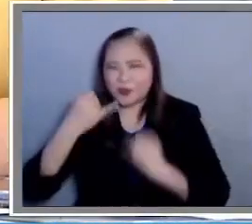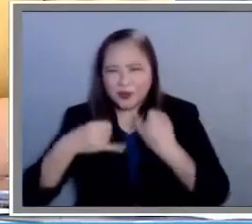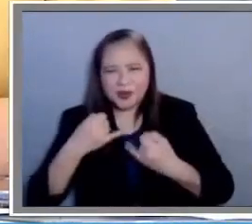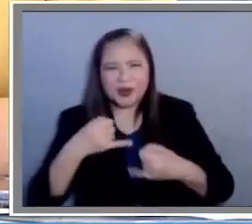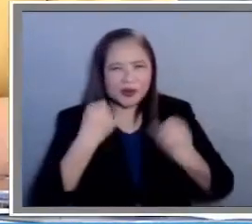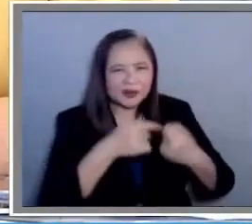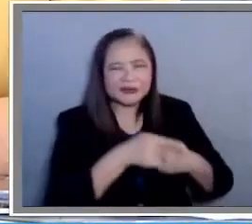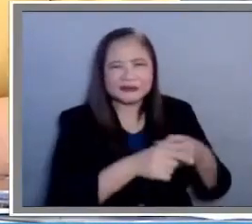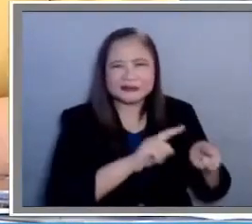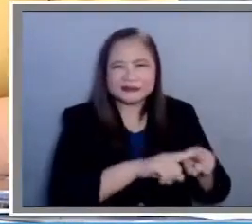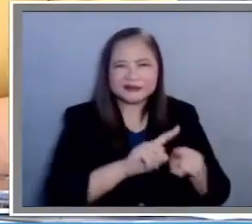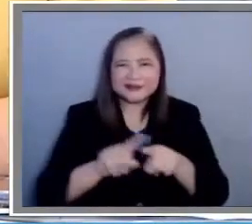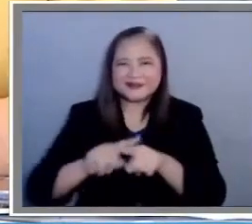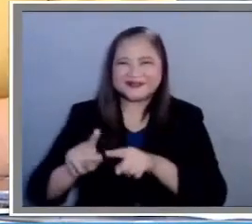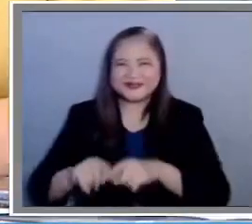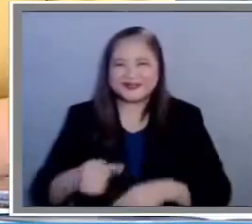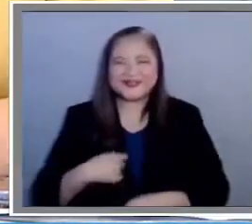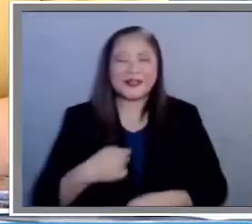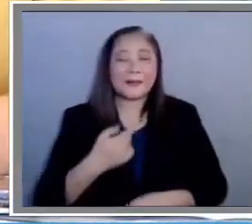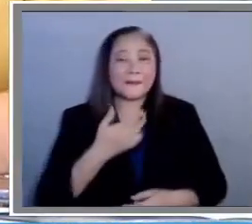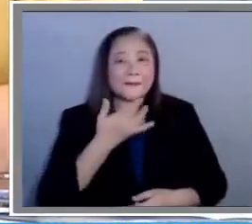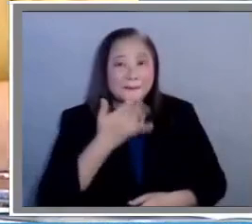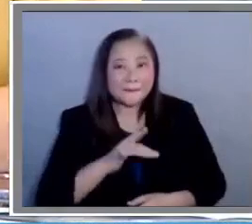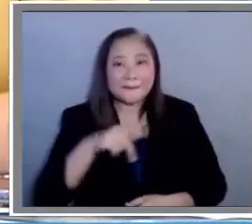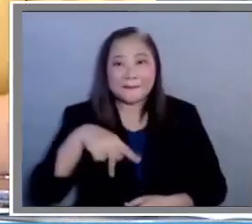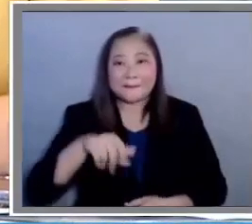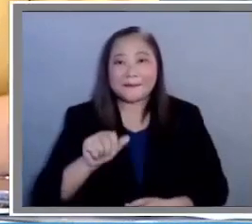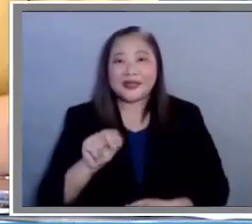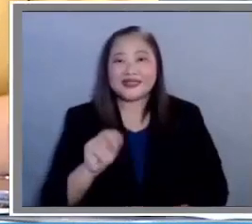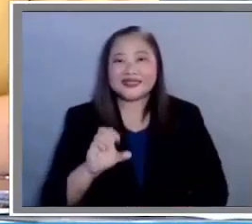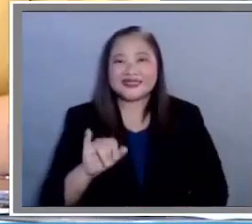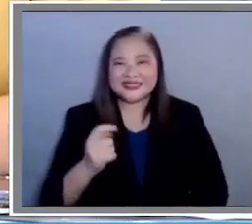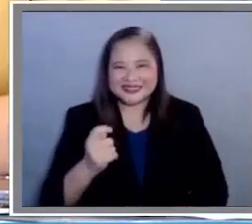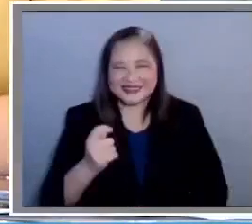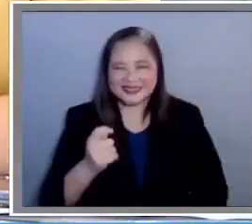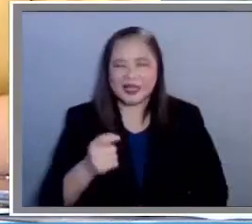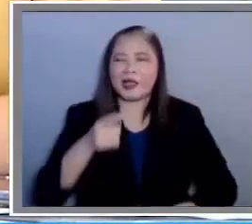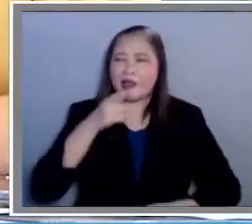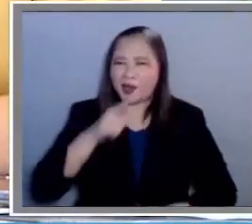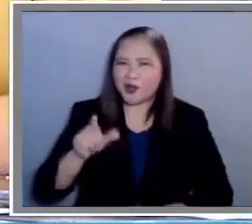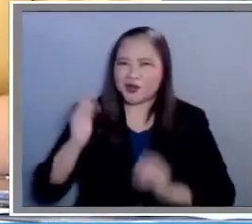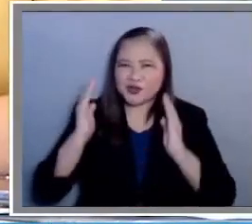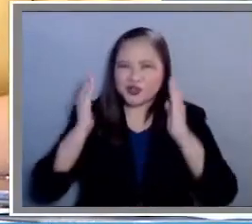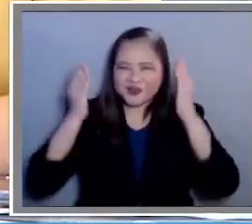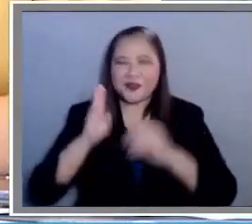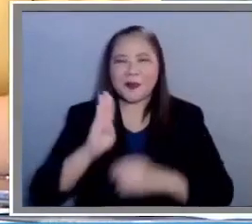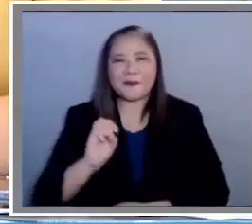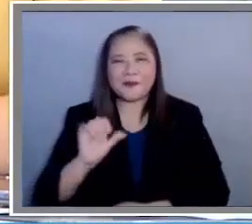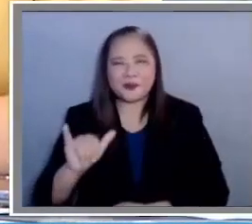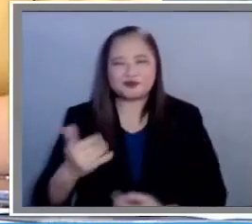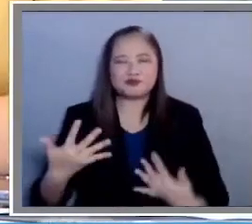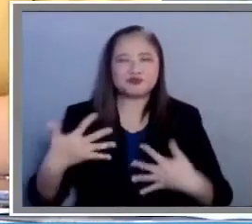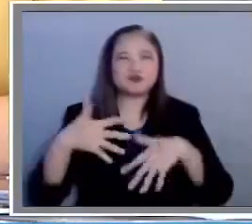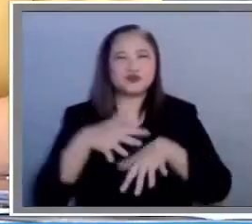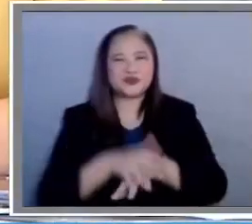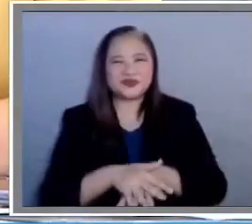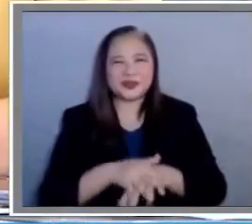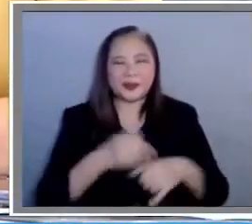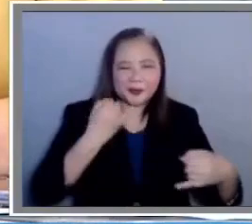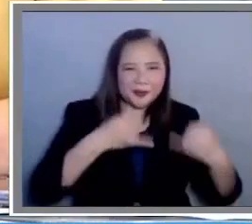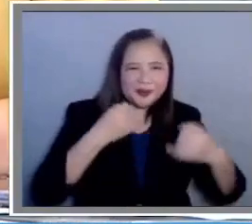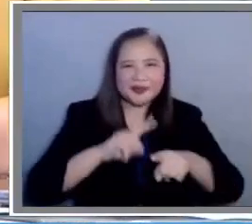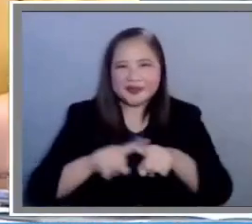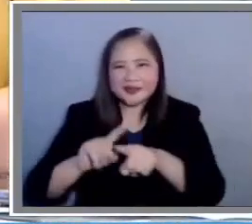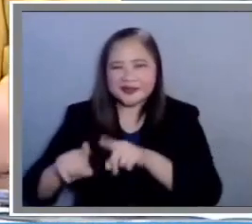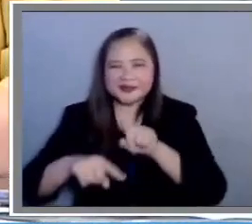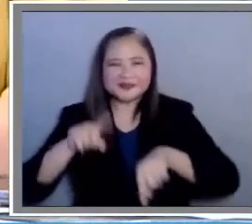pansit, favorite ko yan. At buti na lang, ha? Si Chef Boy, pinag-fusion yan. Yung wow! Dalawa nating Pinoy favorite.